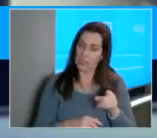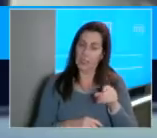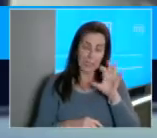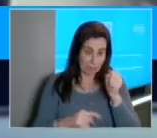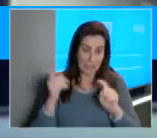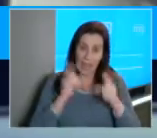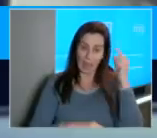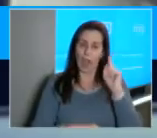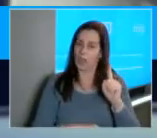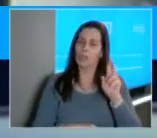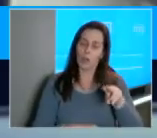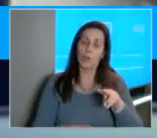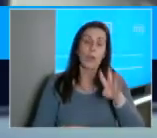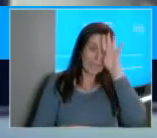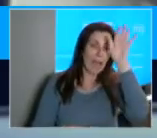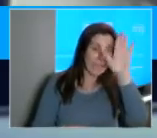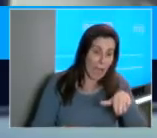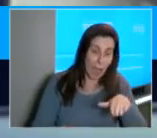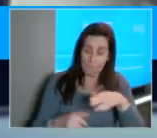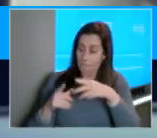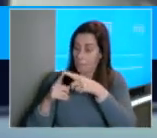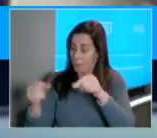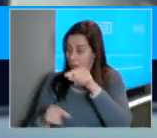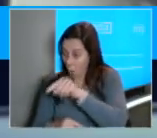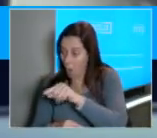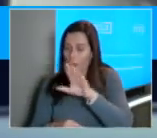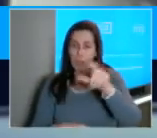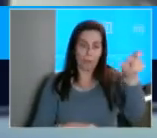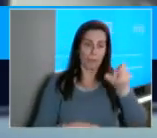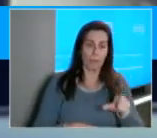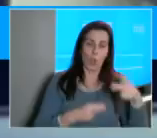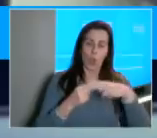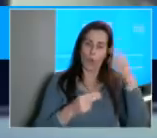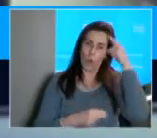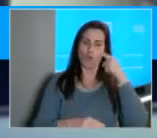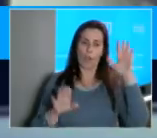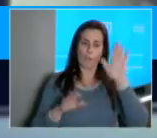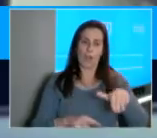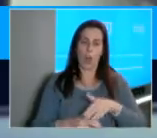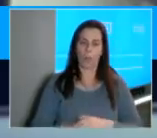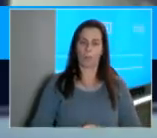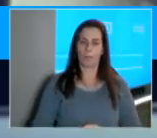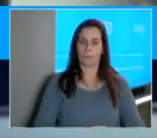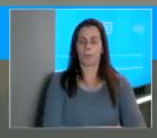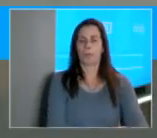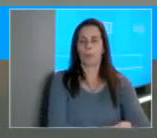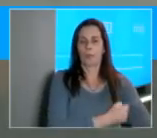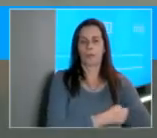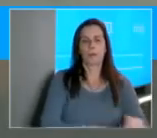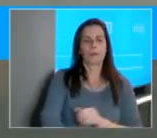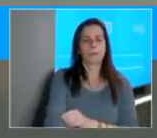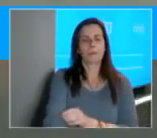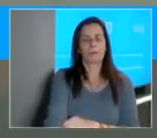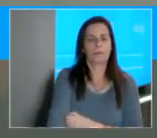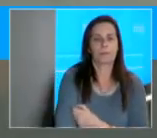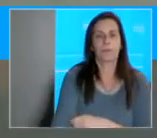אם זה יתממש, יהיו לנו איראנים מעל הגבעות של ראש העין, אני גר שם, אני לא אוהב את הרעיון הזה. דנה, מילה שלך לגבי